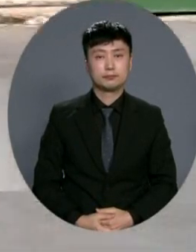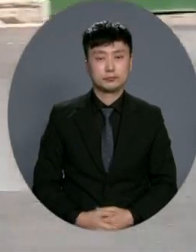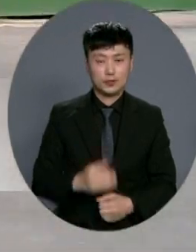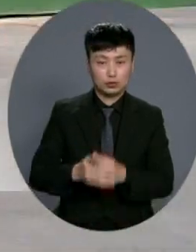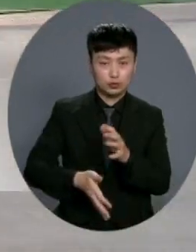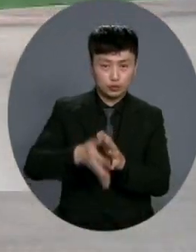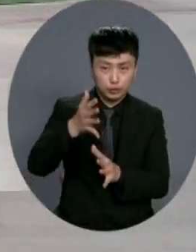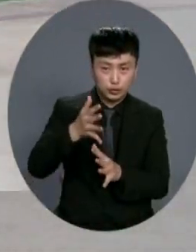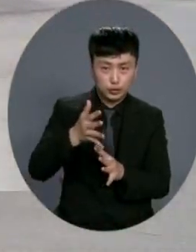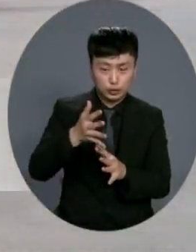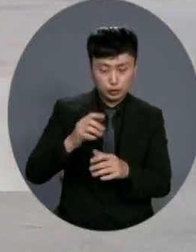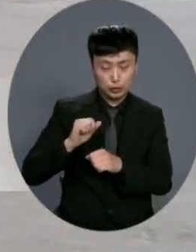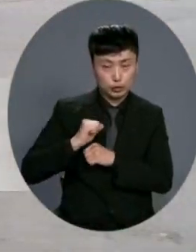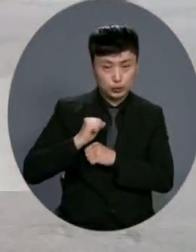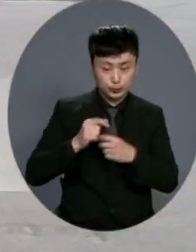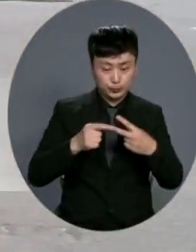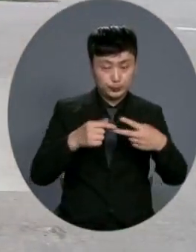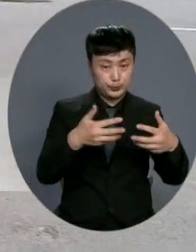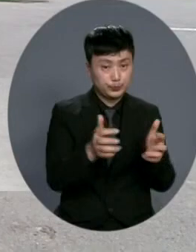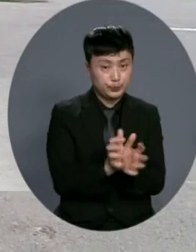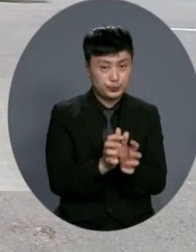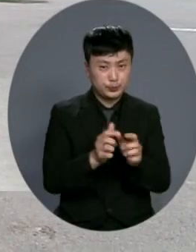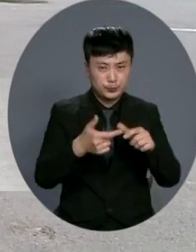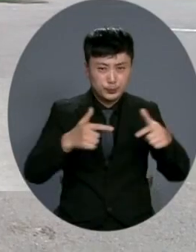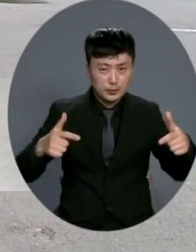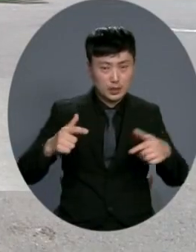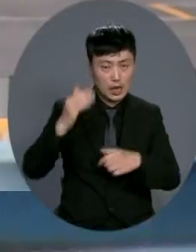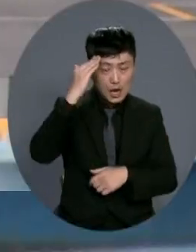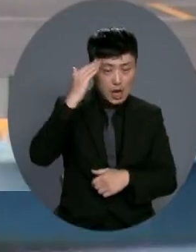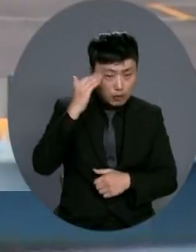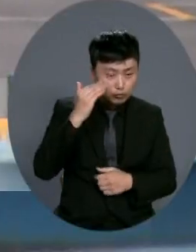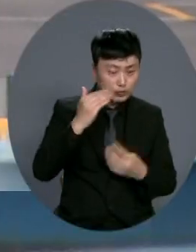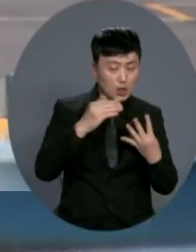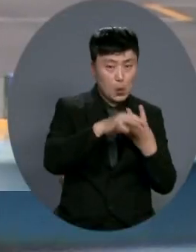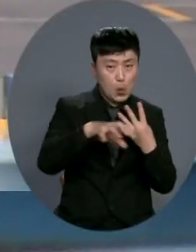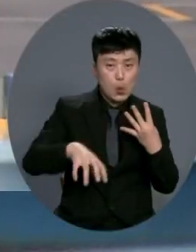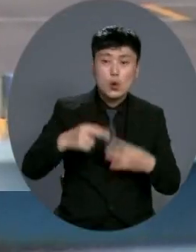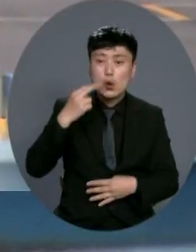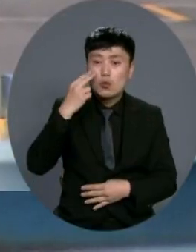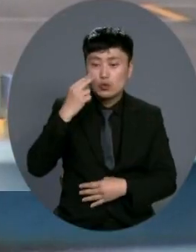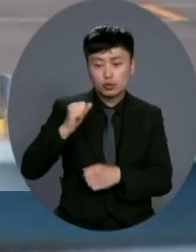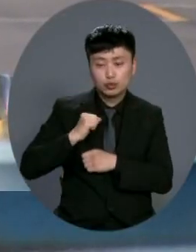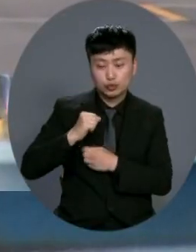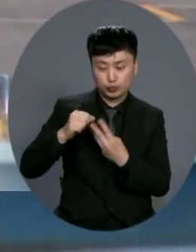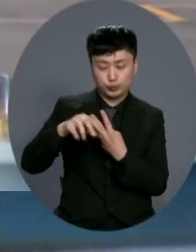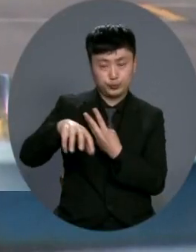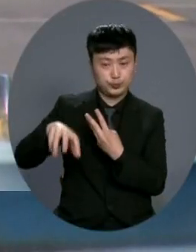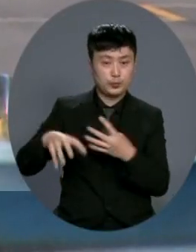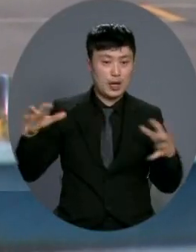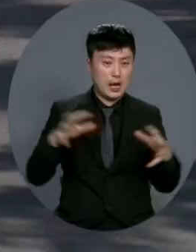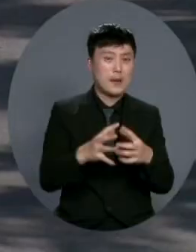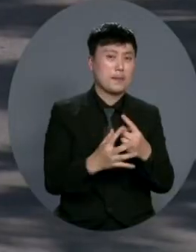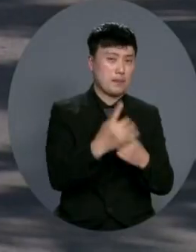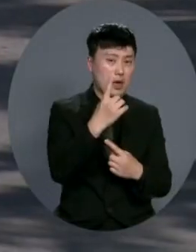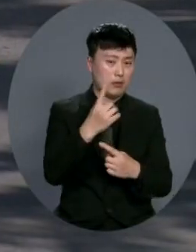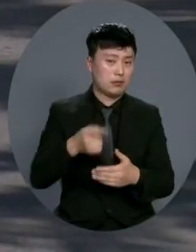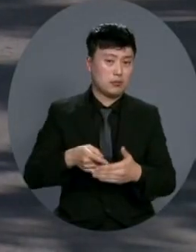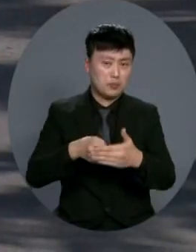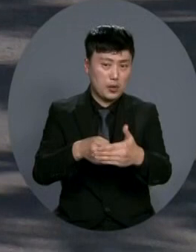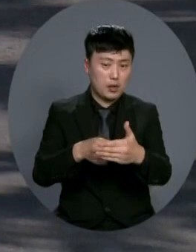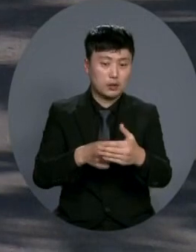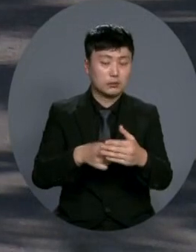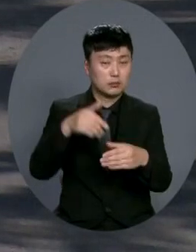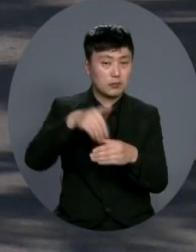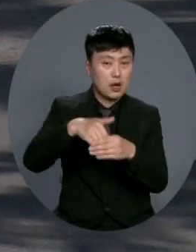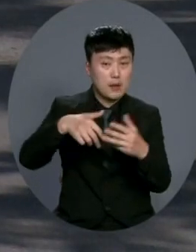대구시는 도심에 있는 제2작전사령부 등 국군부대 4곳과 미군부대 3곳의 통합 이전을 추진 중입니다. 민선